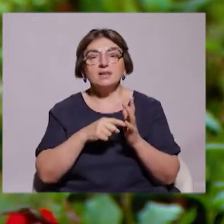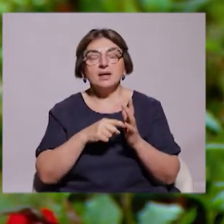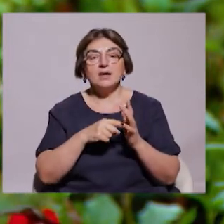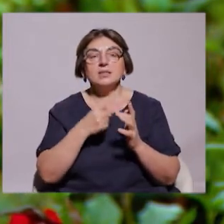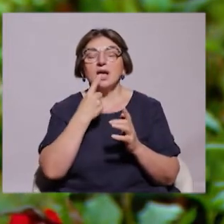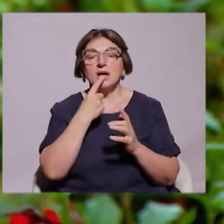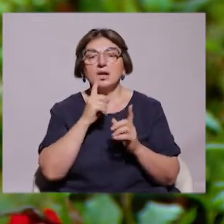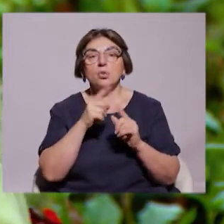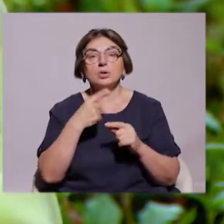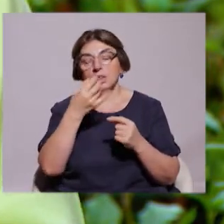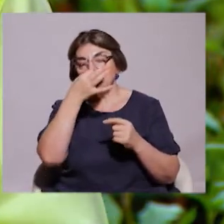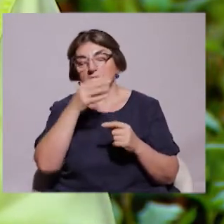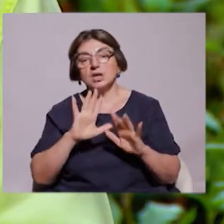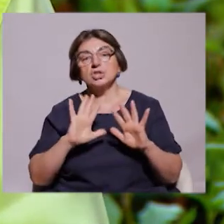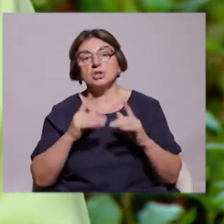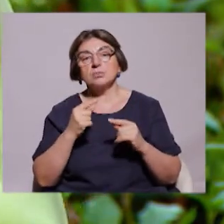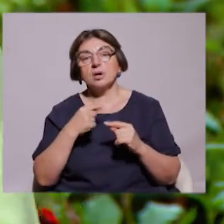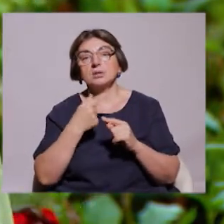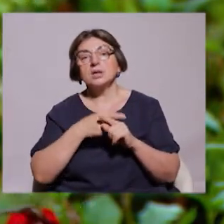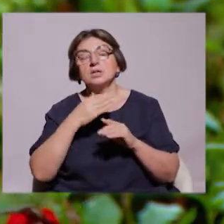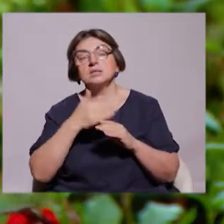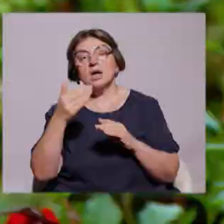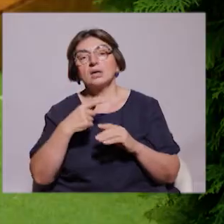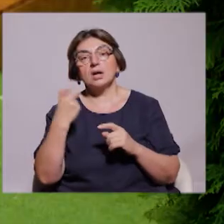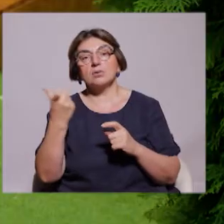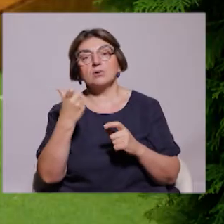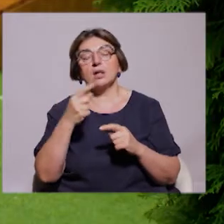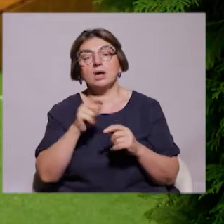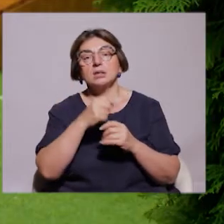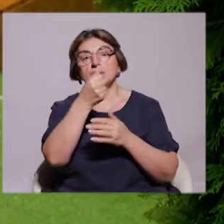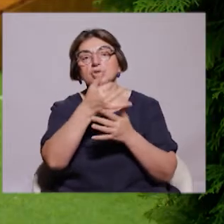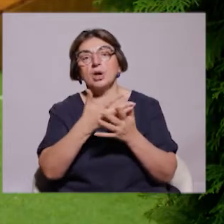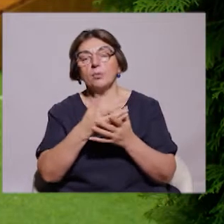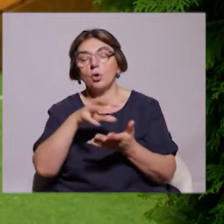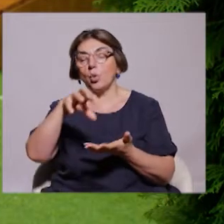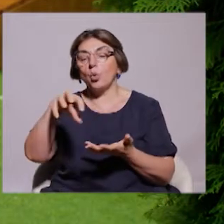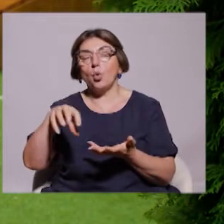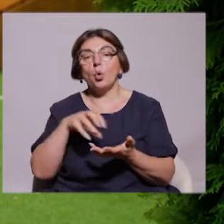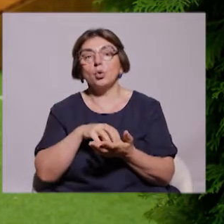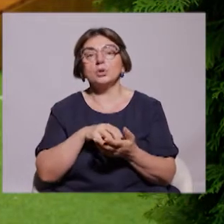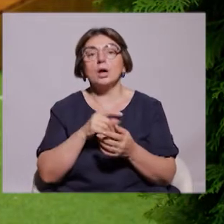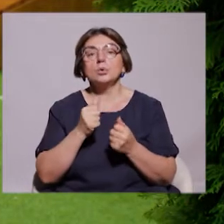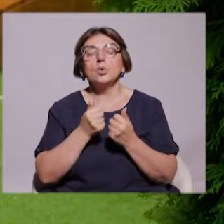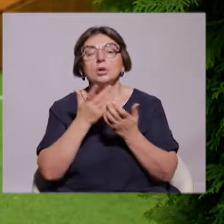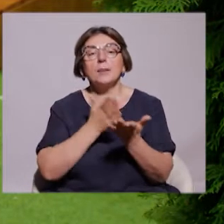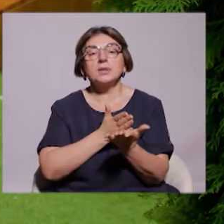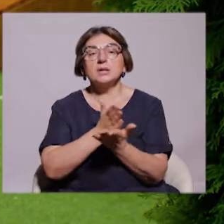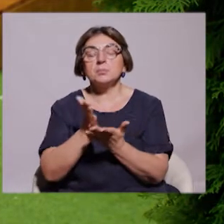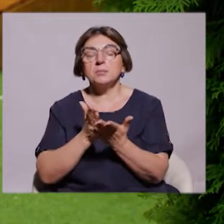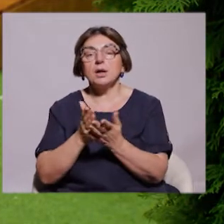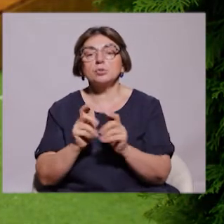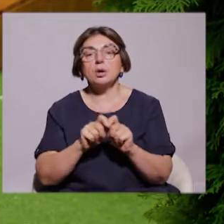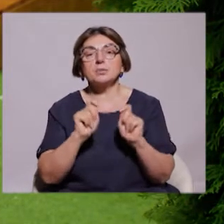პოლისებისაგან, წარგზავნილებისაგან არსდებოდა კოლონია. შეკითხვას თუ რამდენი მიმართულები წარიმართა, უკვე გითხარით კიდევაც, რომ